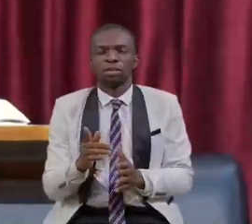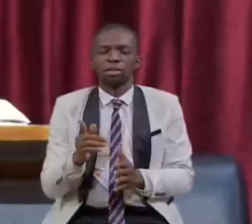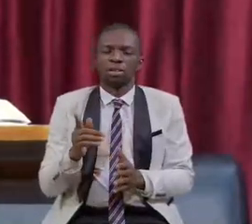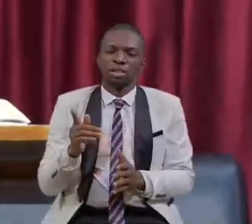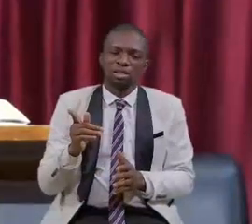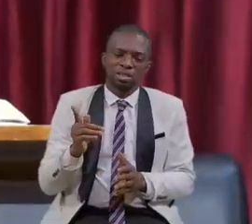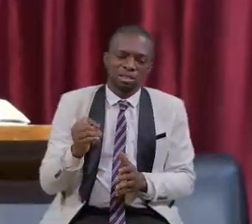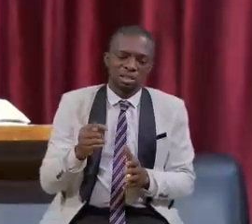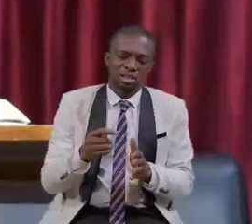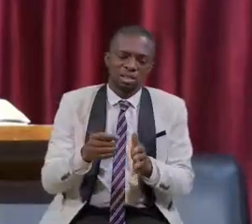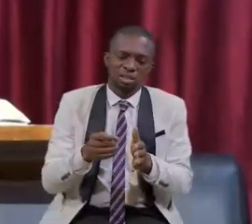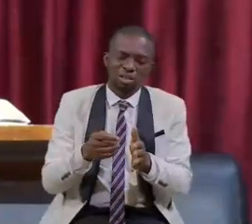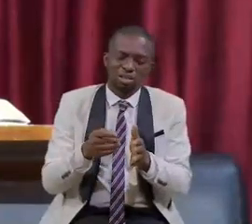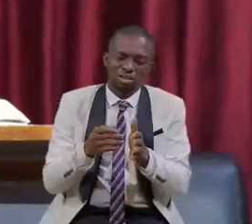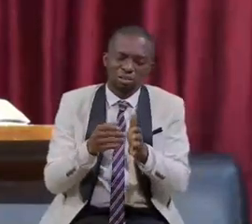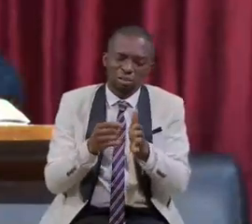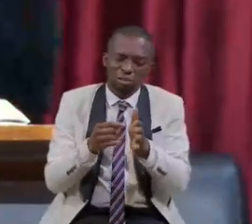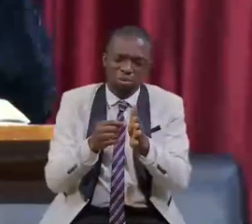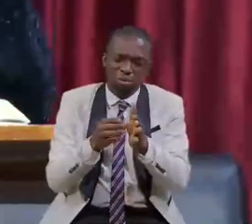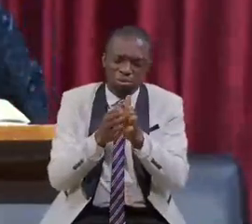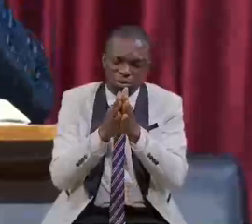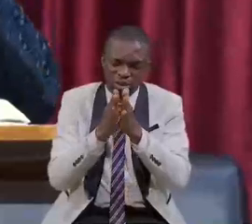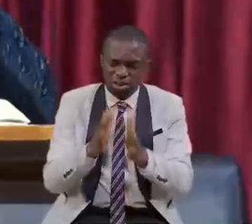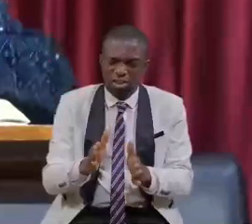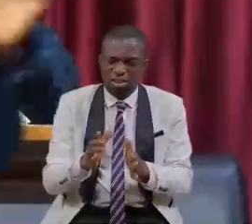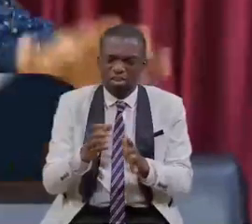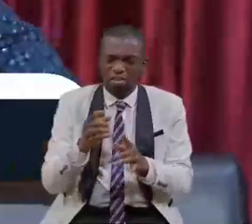La pétition, la requête par la personne qui prie.